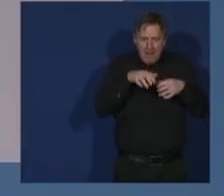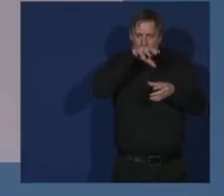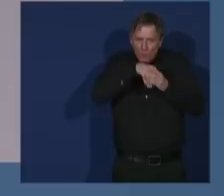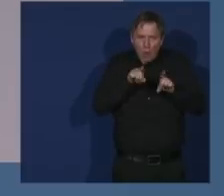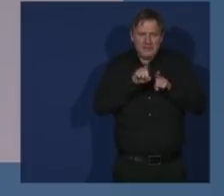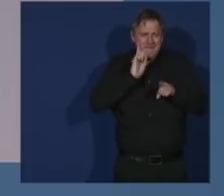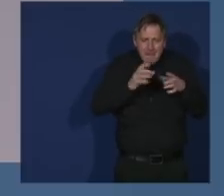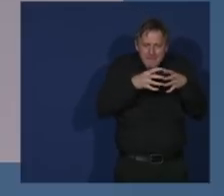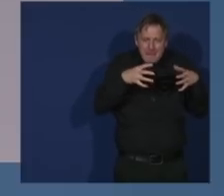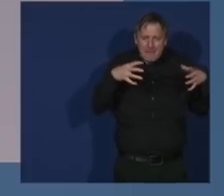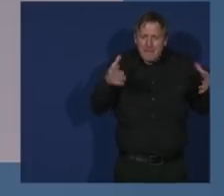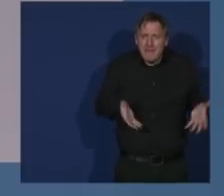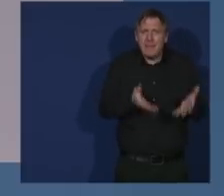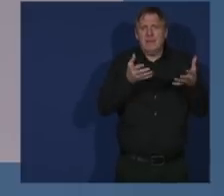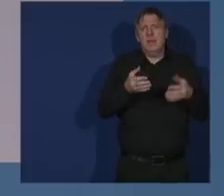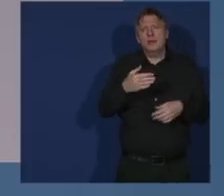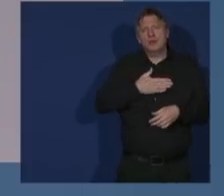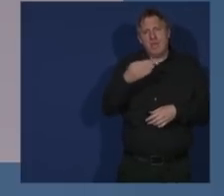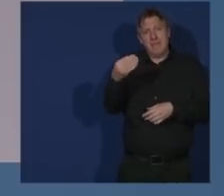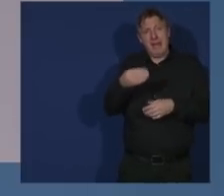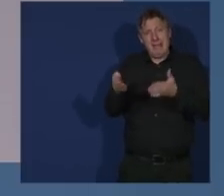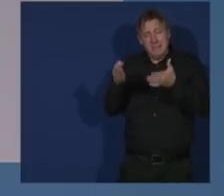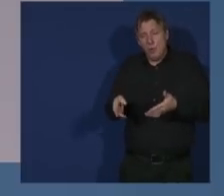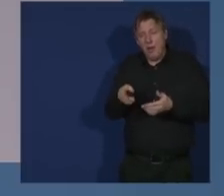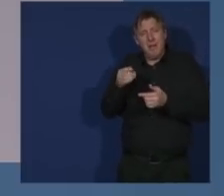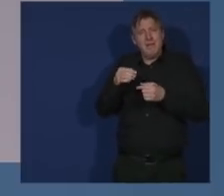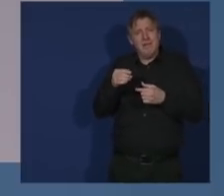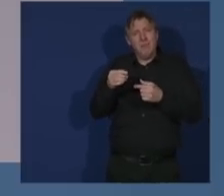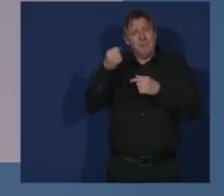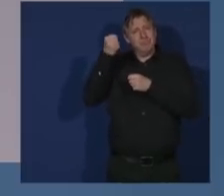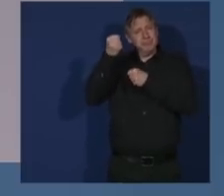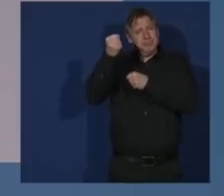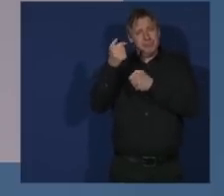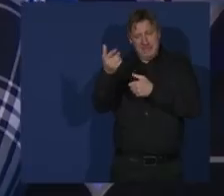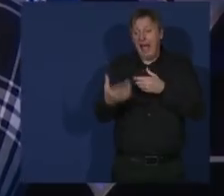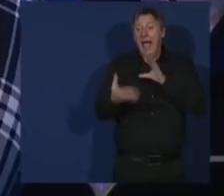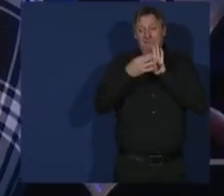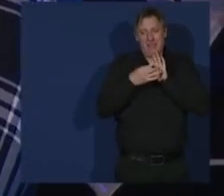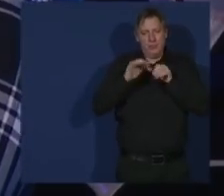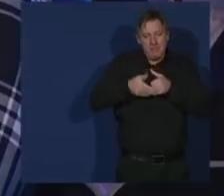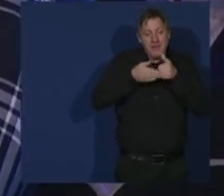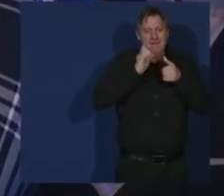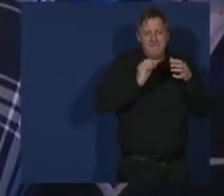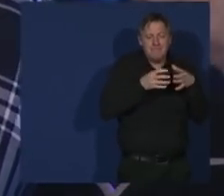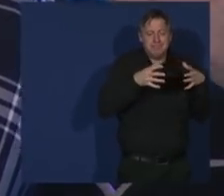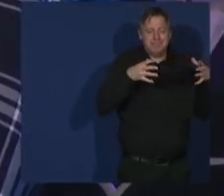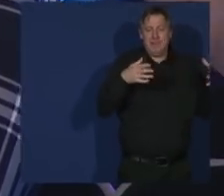cause et bien d'autres, tu la porteras avec nous. Et j'en suis fier et j'en suis heureux. Merci.